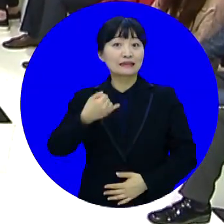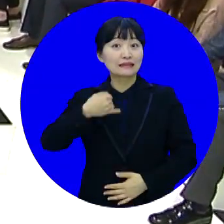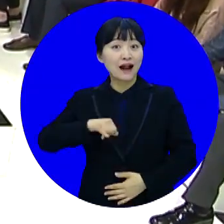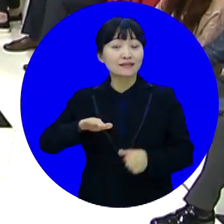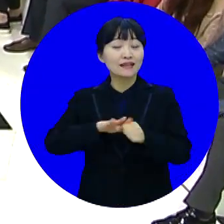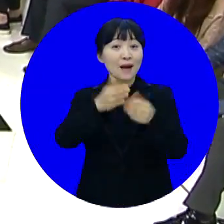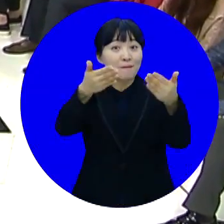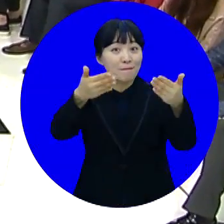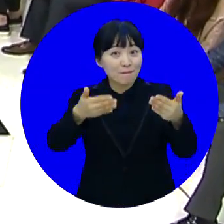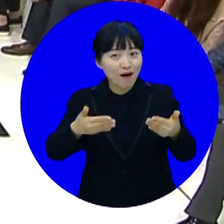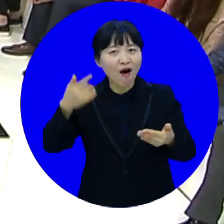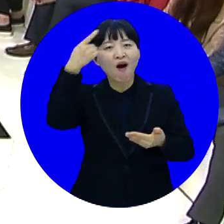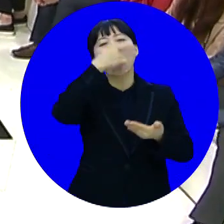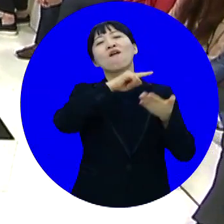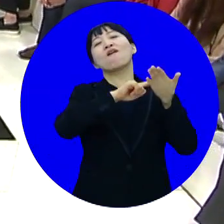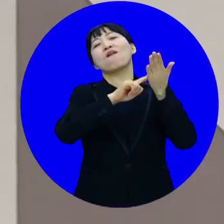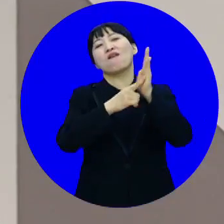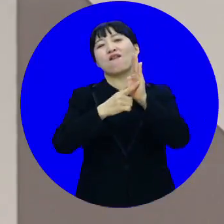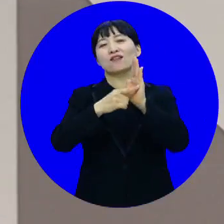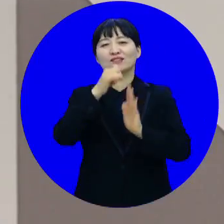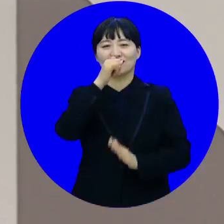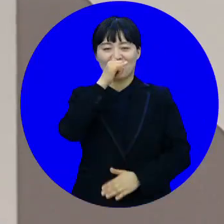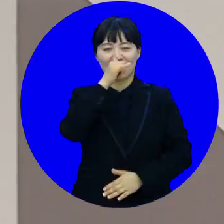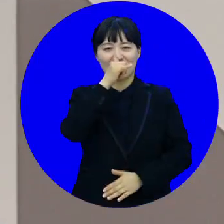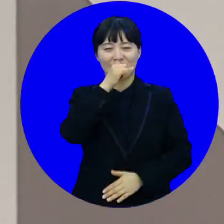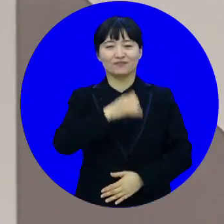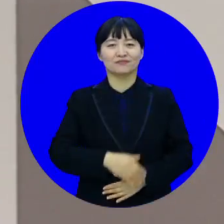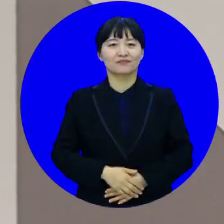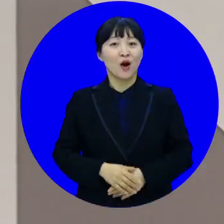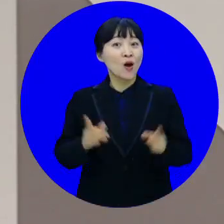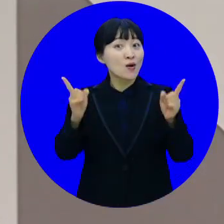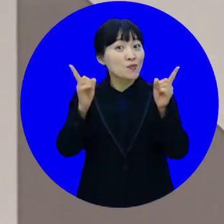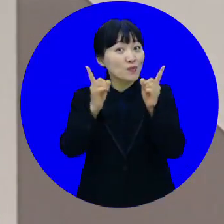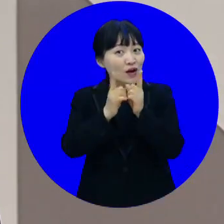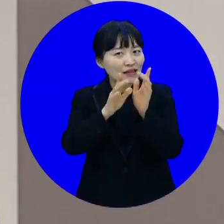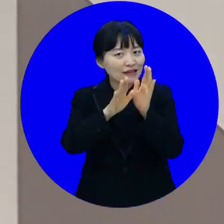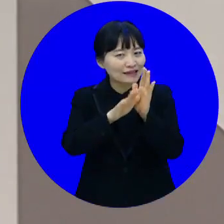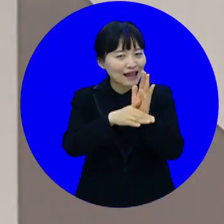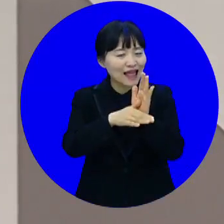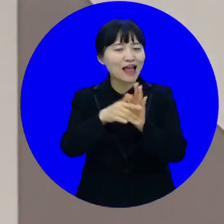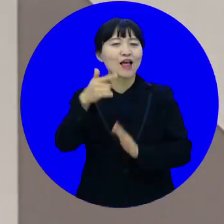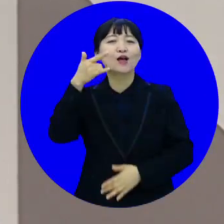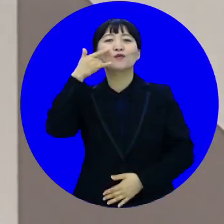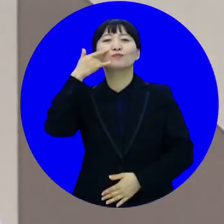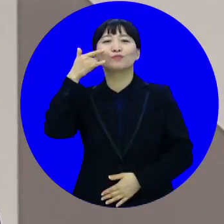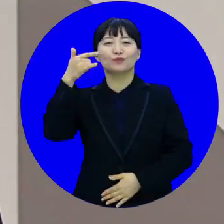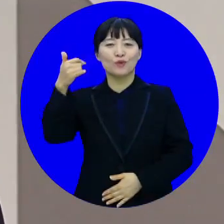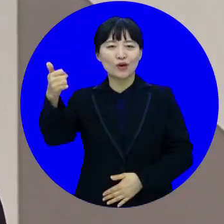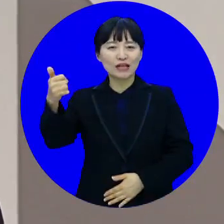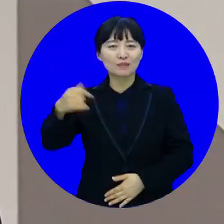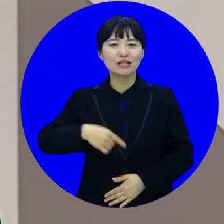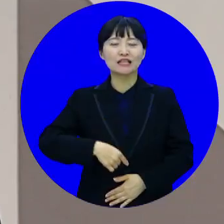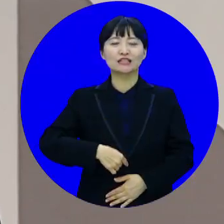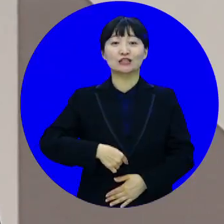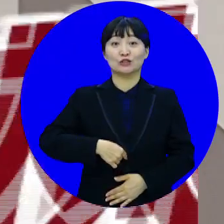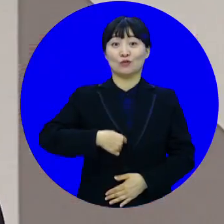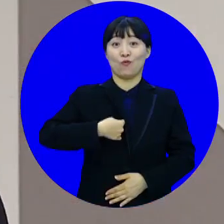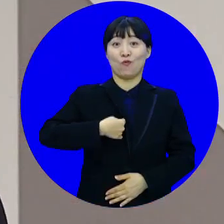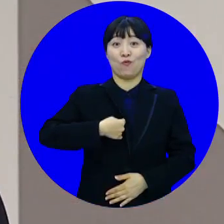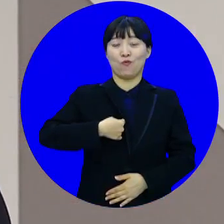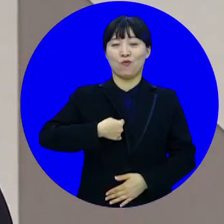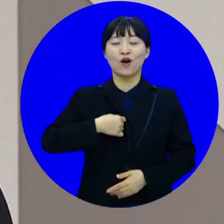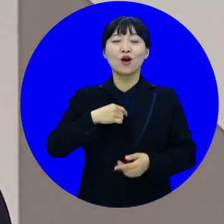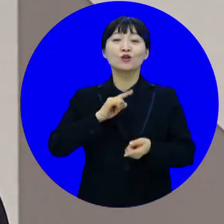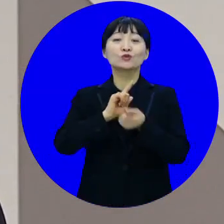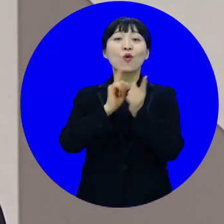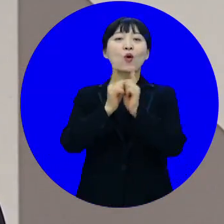게 딱 얼굴에서 느껴지죠. 예. 사실 부모 간에 있어서 면접 교섭 시에 일단 서로 다르다라는 걸 먼저 받아들이고요.